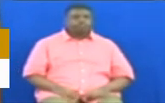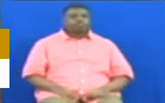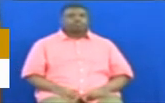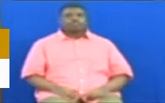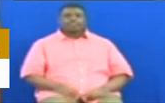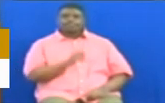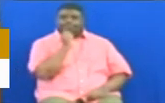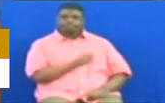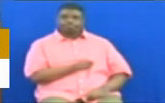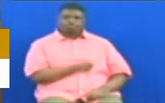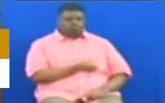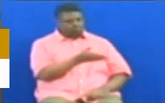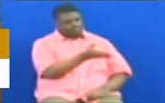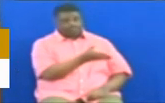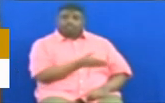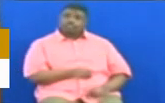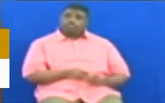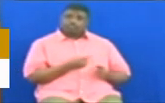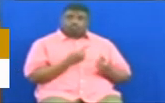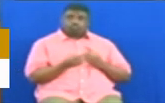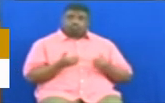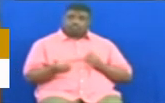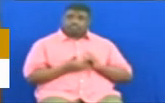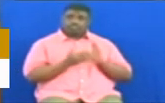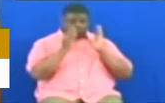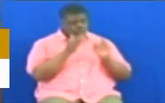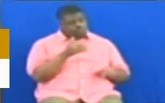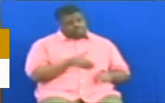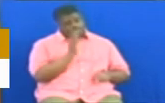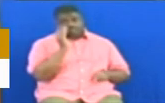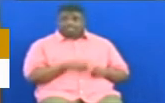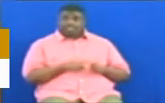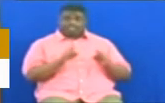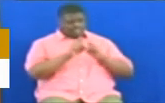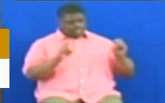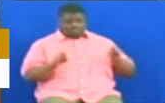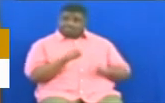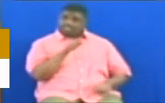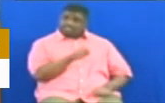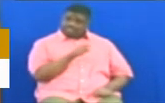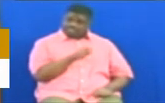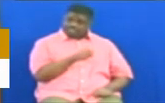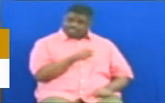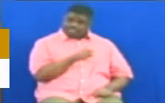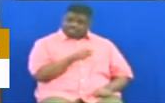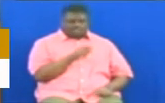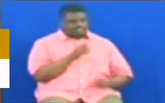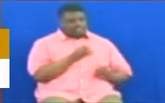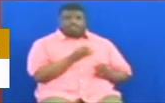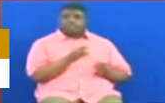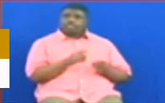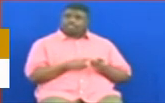Mheshimiwa Spika, kama ambavyo amemaliza kuzungumza mwanasheria mkuu wa serikali, katika hicho kipengele ambacho concluding